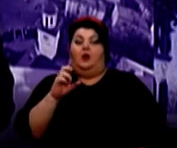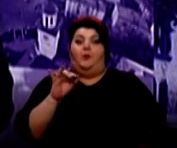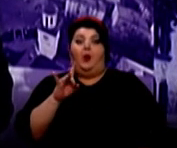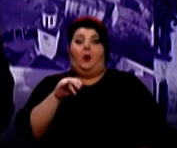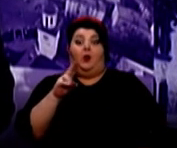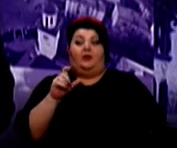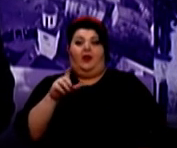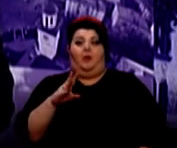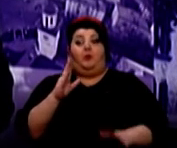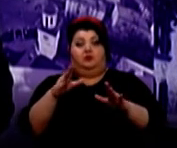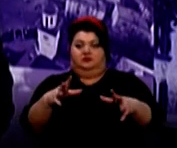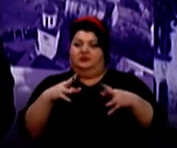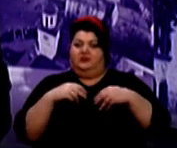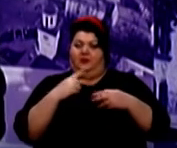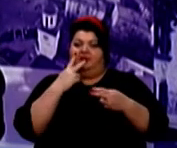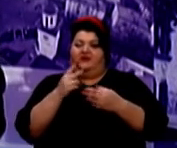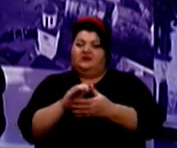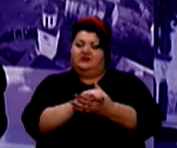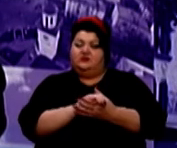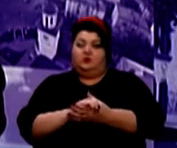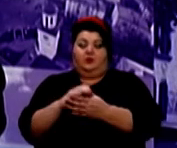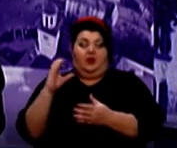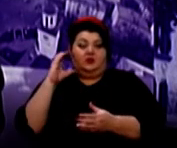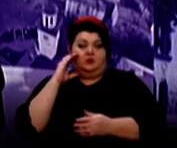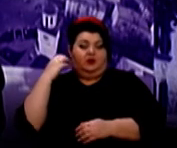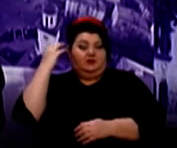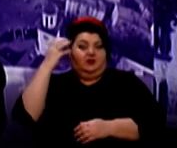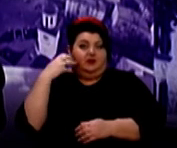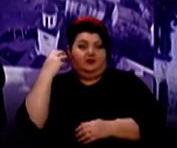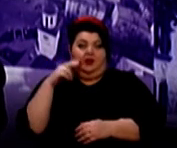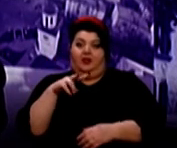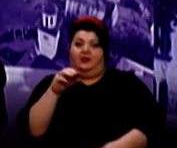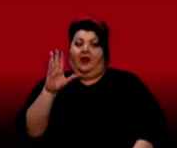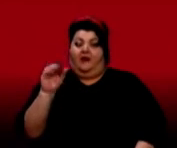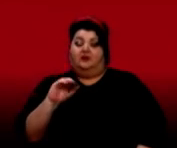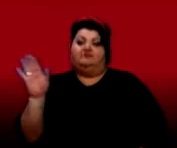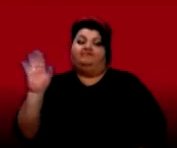Бородаєм. Будьте з нами, дивіться Суспільне телебачення, слухайте Українське радіо Полтава. На все добре.